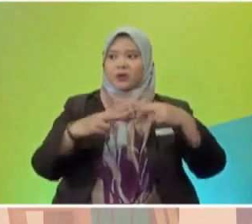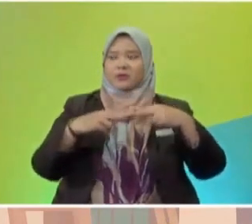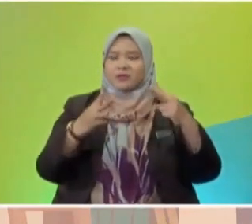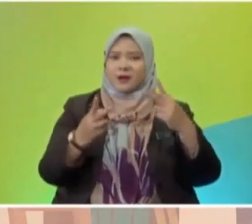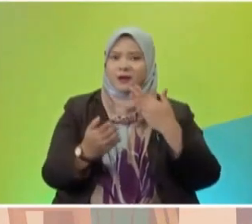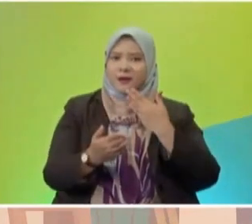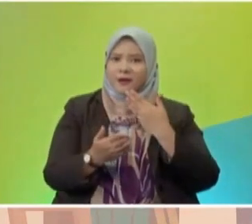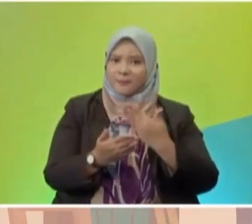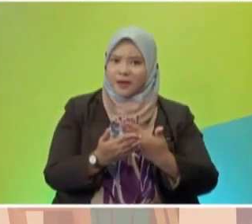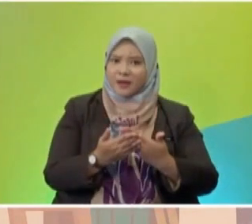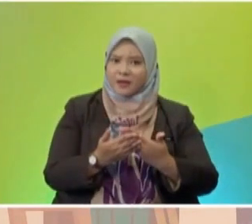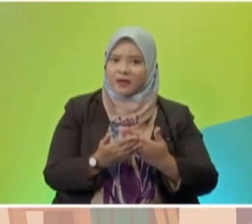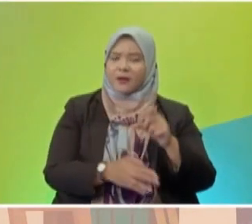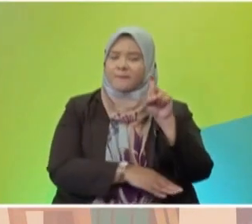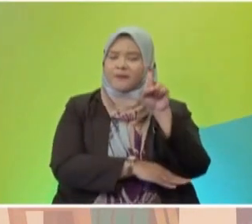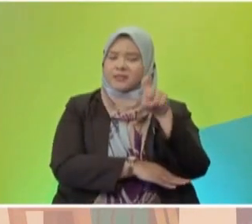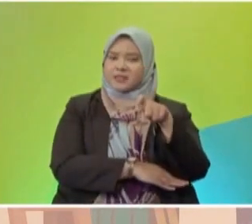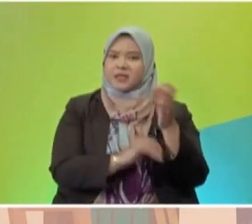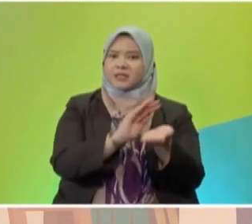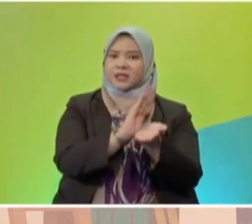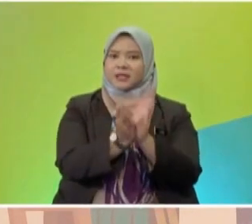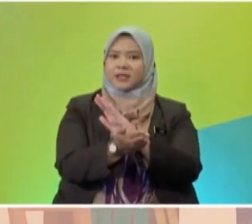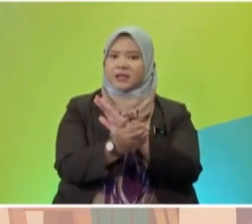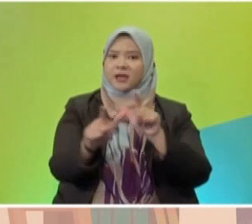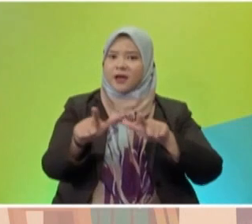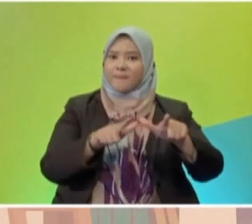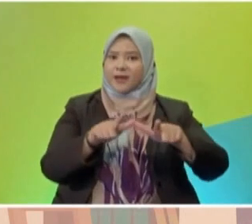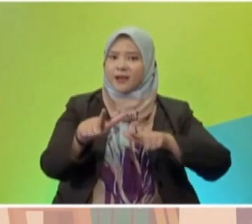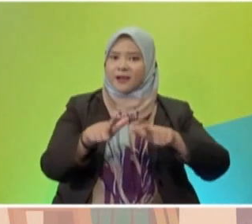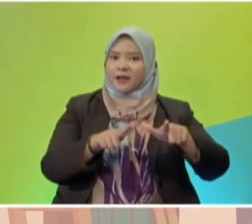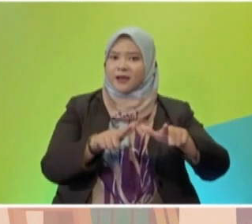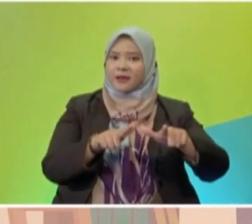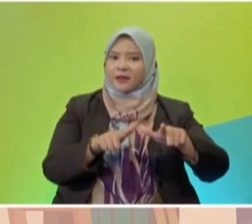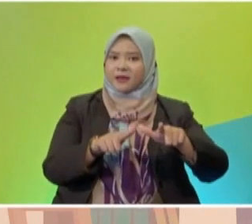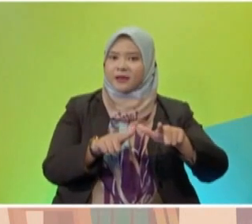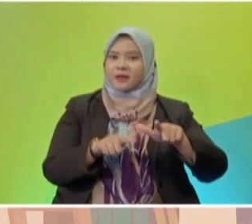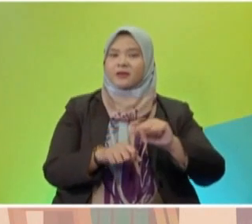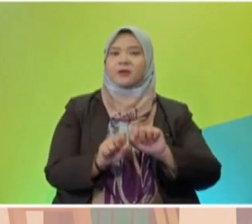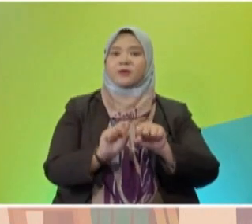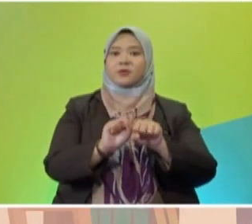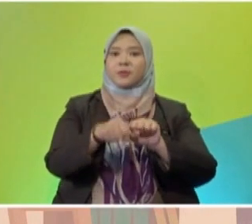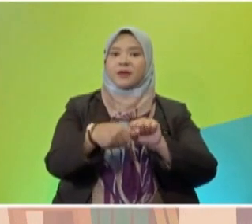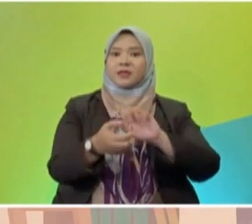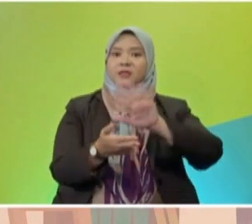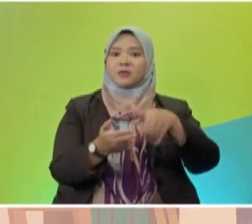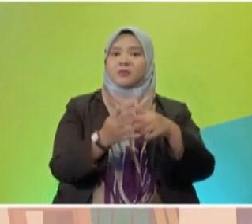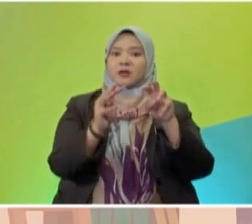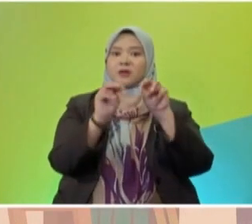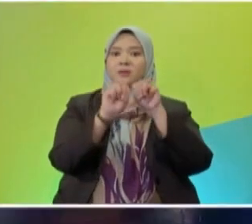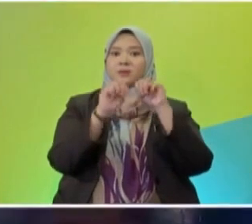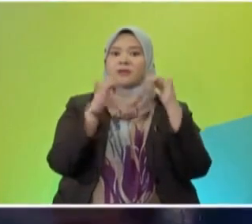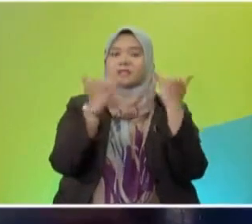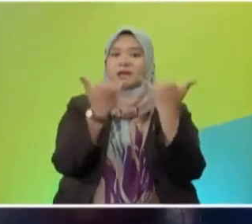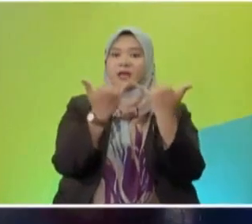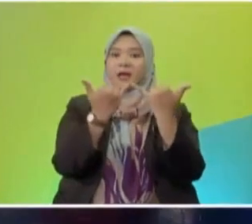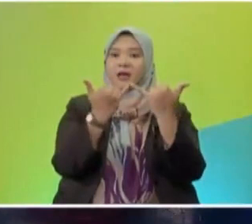Tolong menolong jadikan amalan, masyarakat bersatu sentiasa diberkati. Yeay.